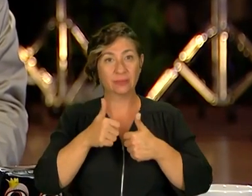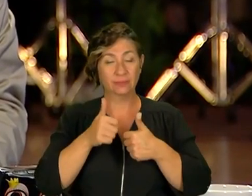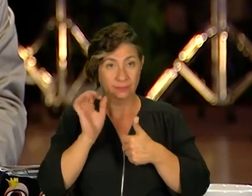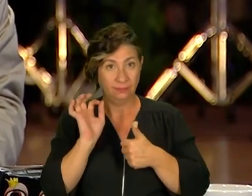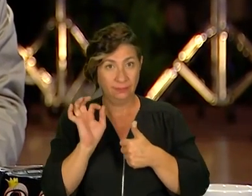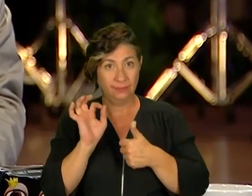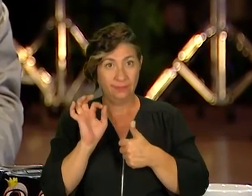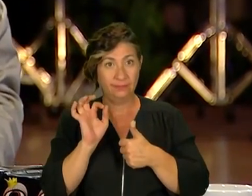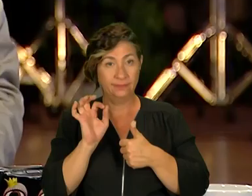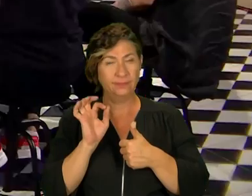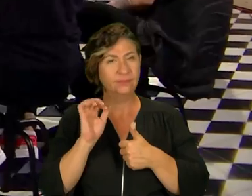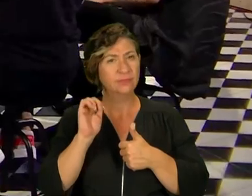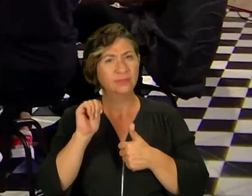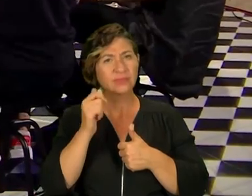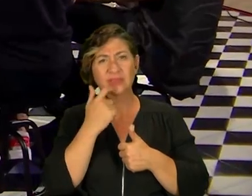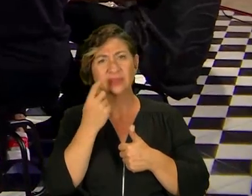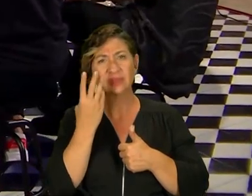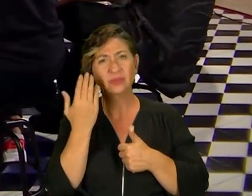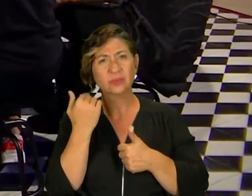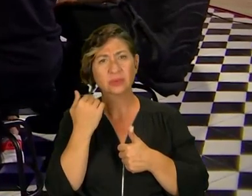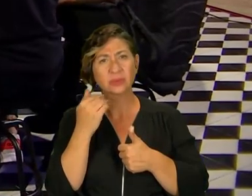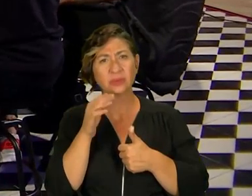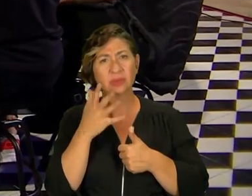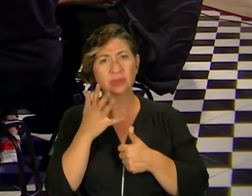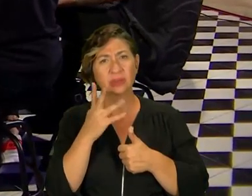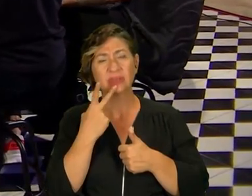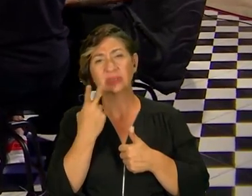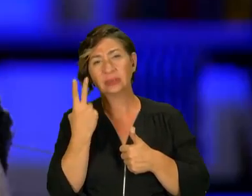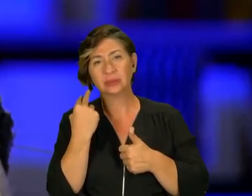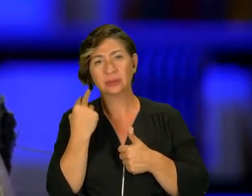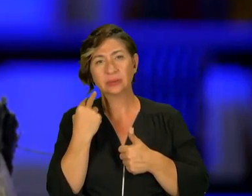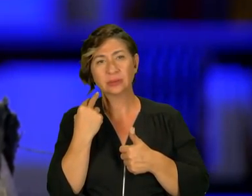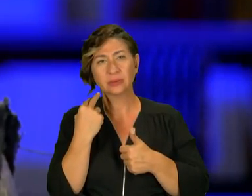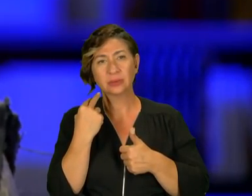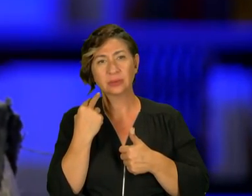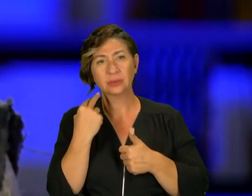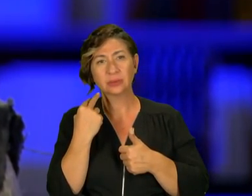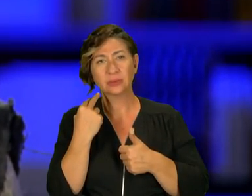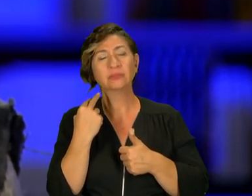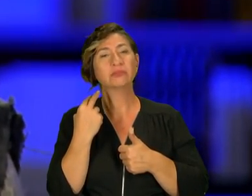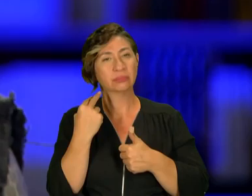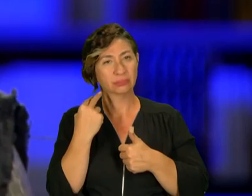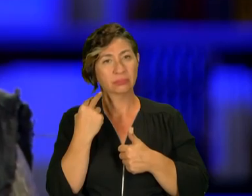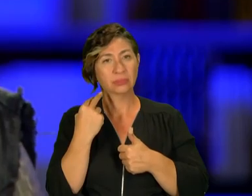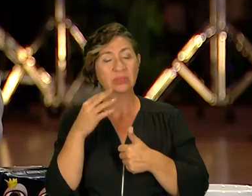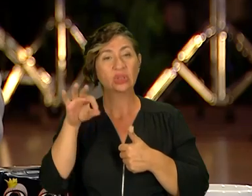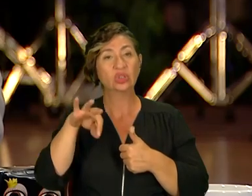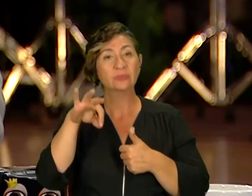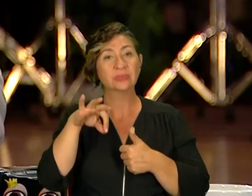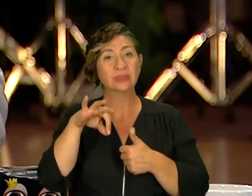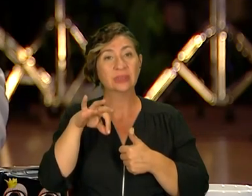mi? Ne zaman, hangi sene? Herhalde 2 yıl falan. Peki.